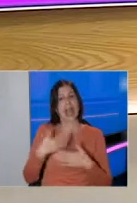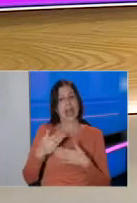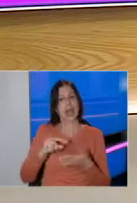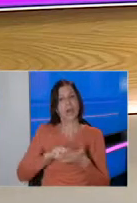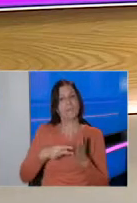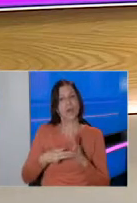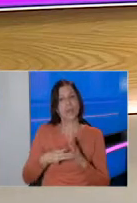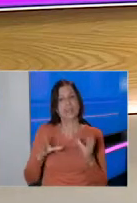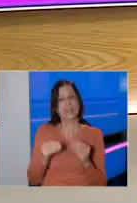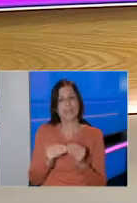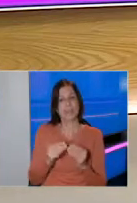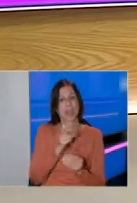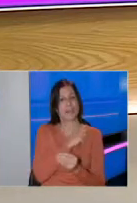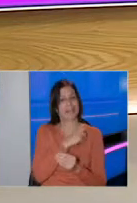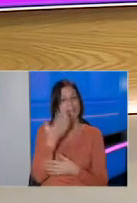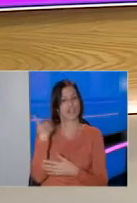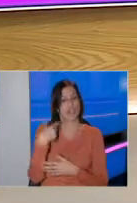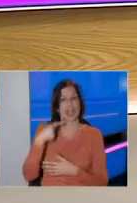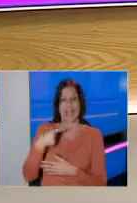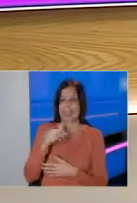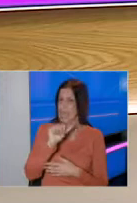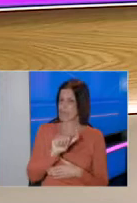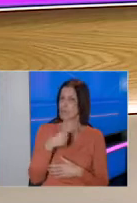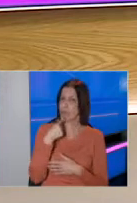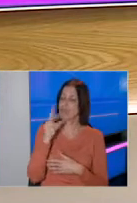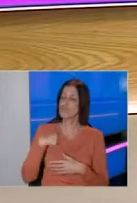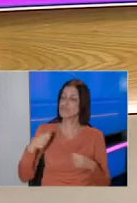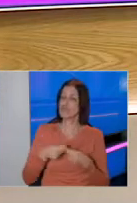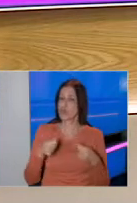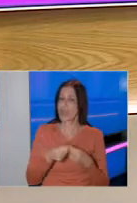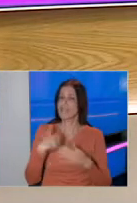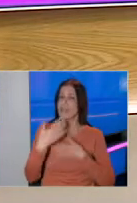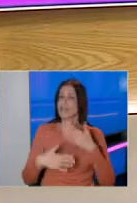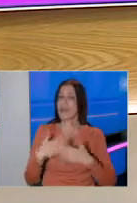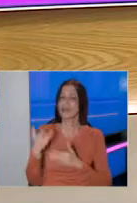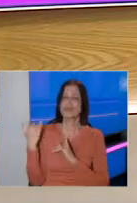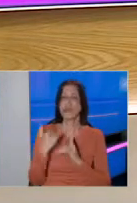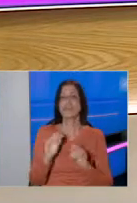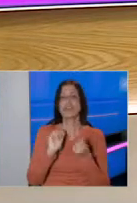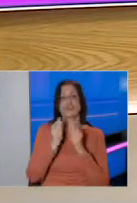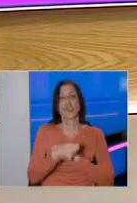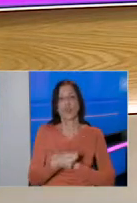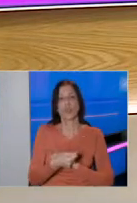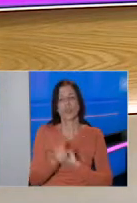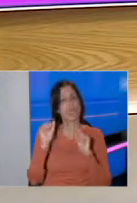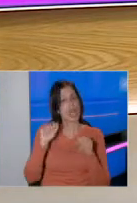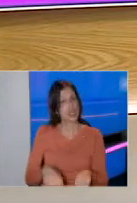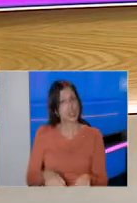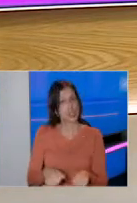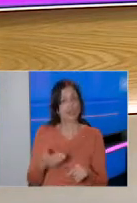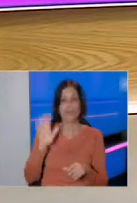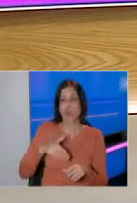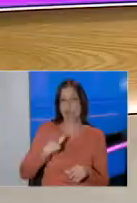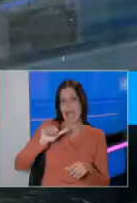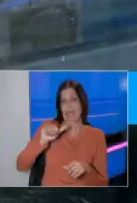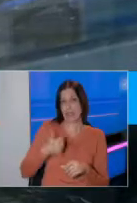לשעבר גדי איזנקוט. בוגי אומר, יהיה שותף לכל מהלך שיביא לשינוי השלטון, גם אם זה יהיה איזנקוט